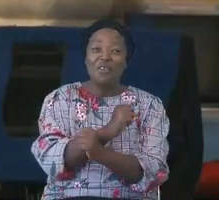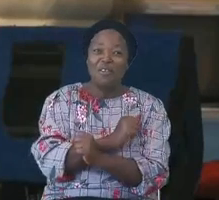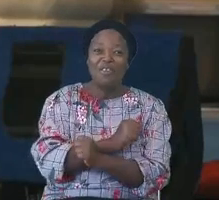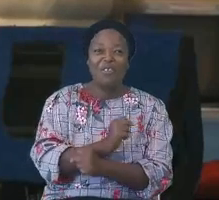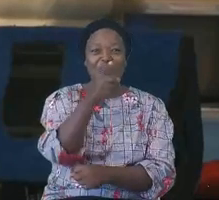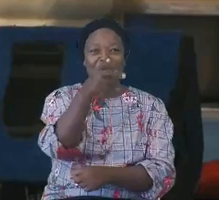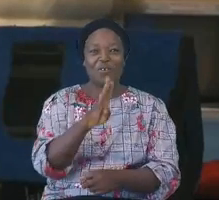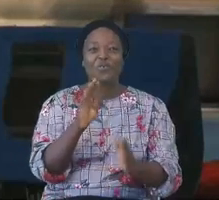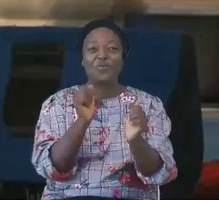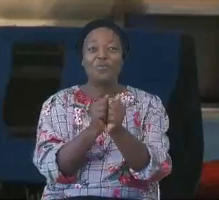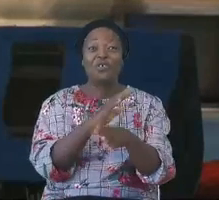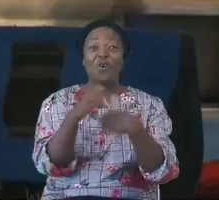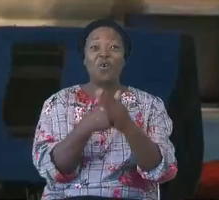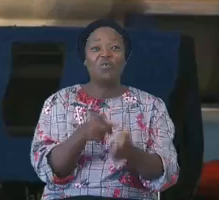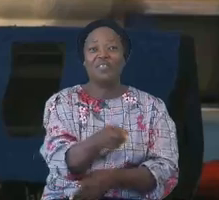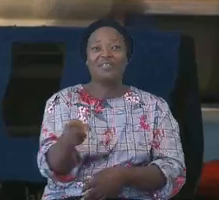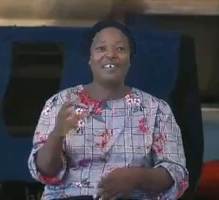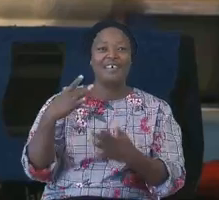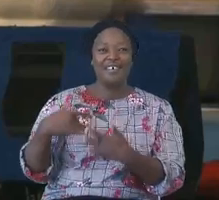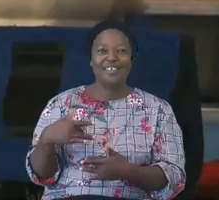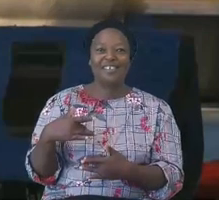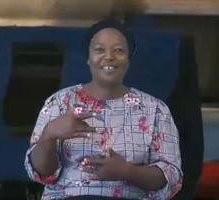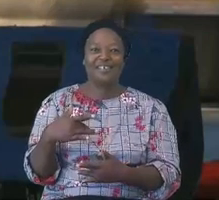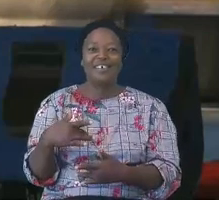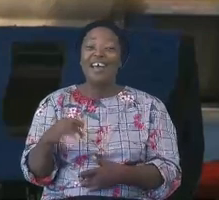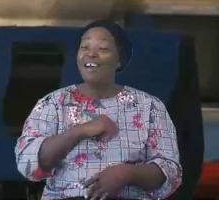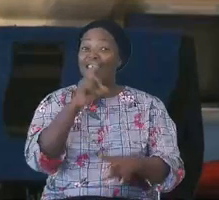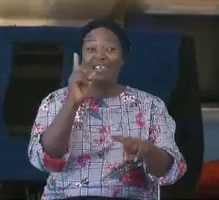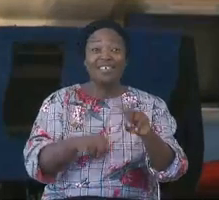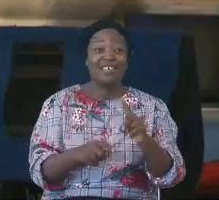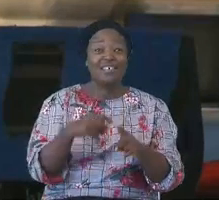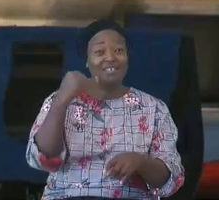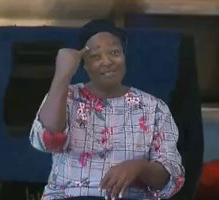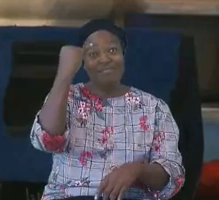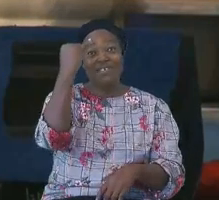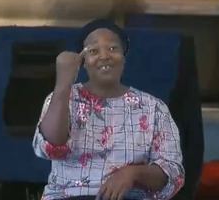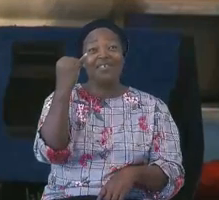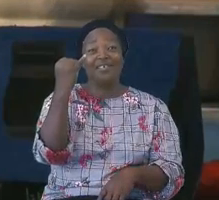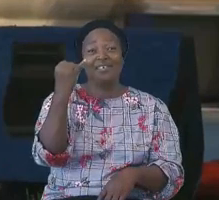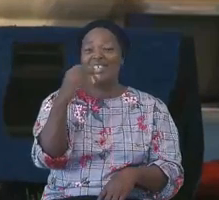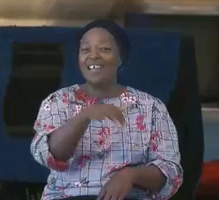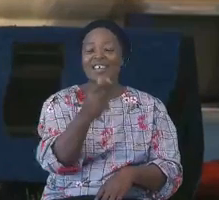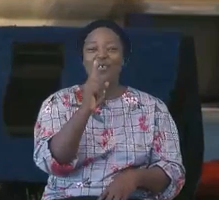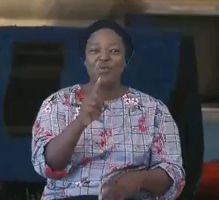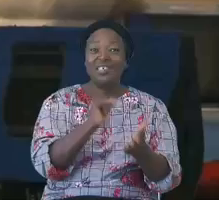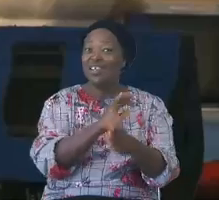Je remercie Dieu parce que je suis debout devant des gens qui aiment Dieu de tout leur cœur.